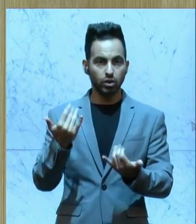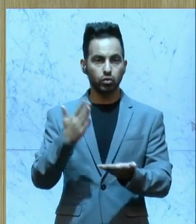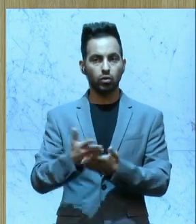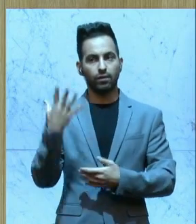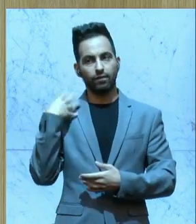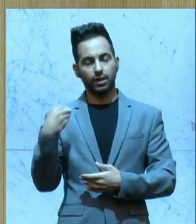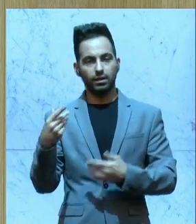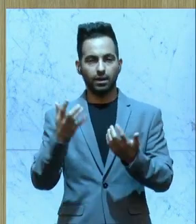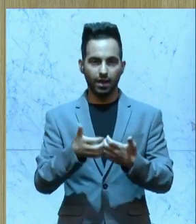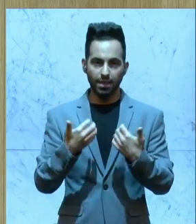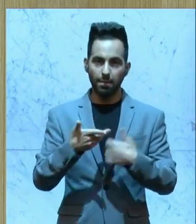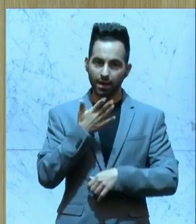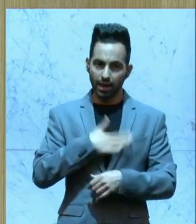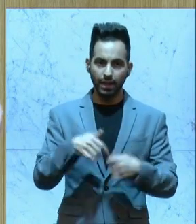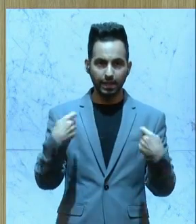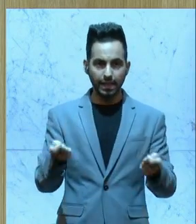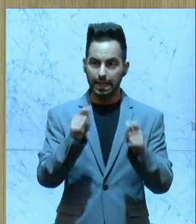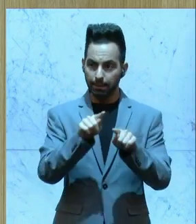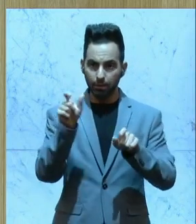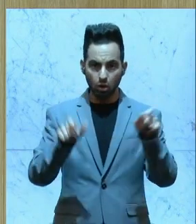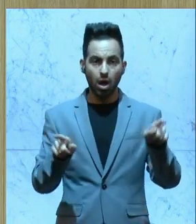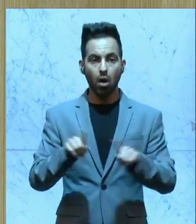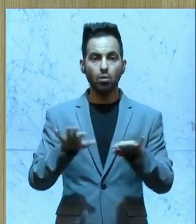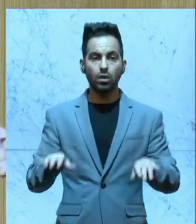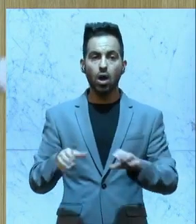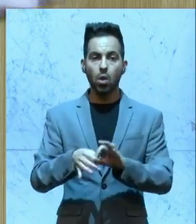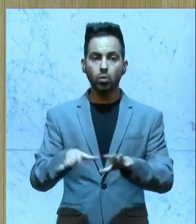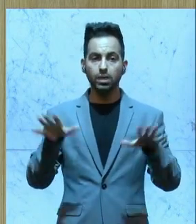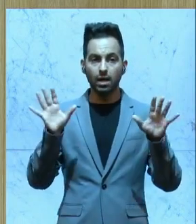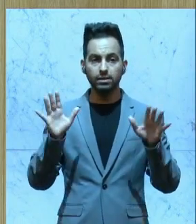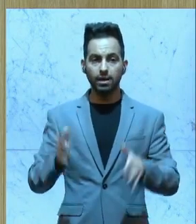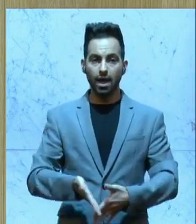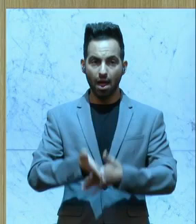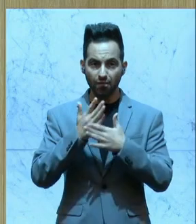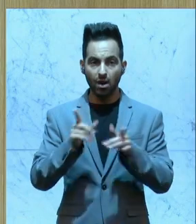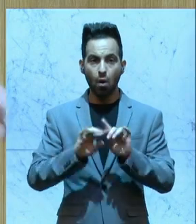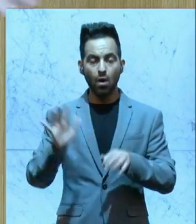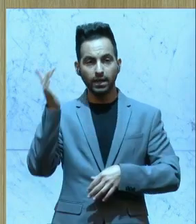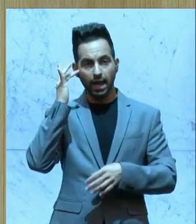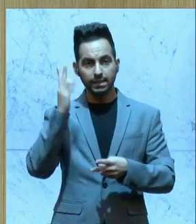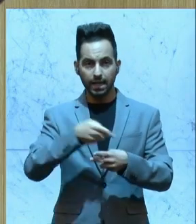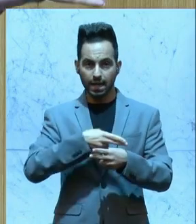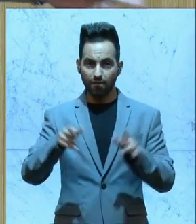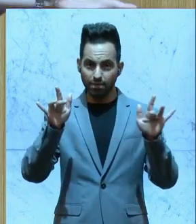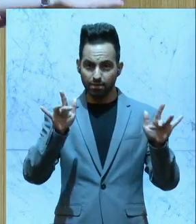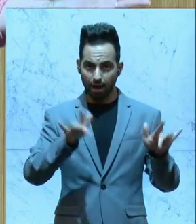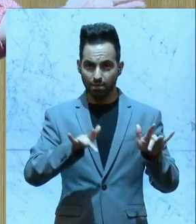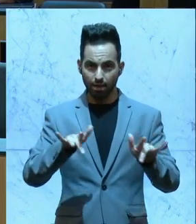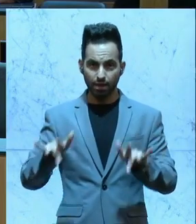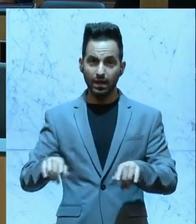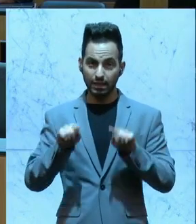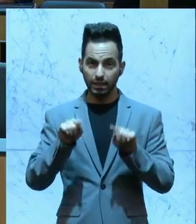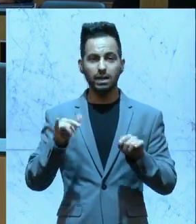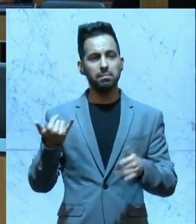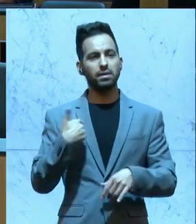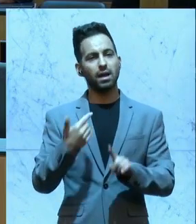das Gleiche, die das gerne tun, die beim Loslassen helfen können, die eine wahnsinnige geistige Reife haben. Sie stellen immer